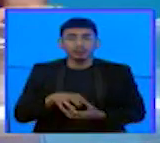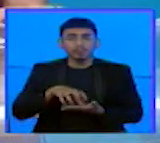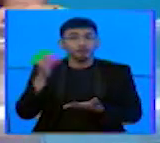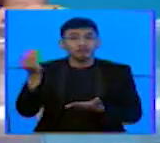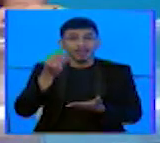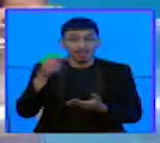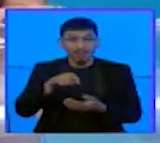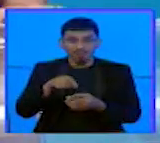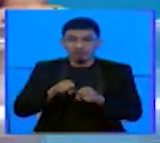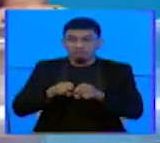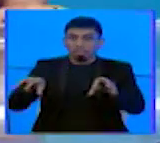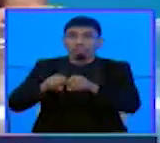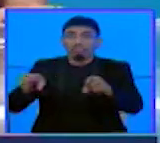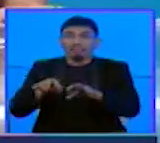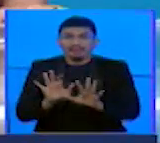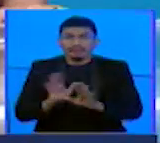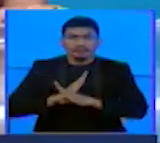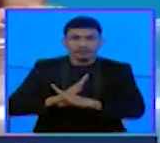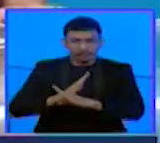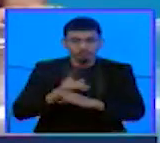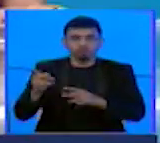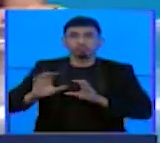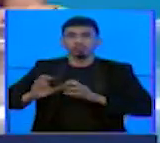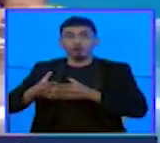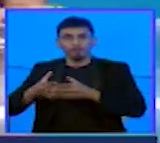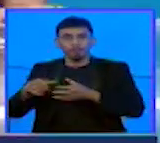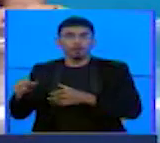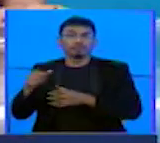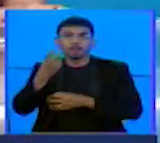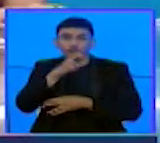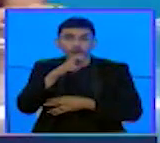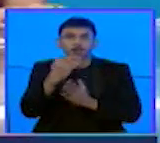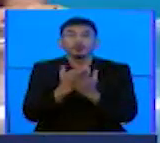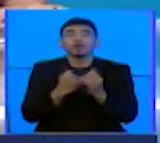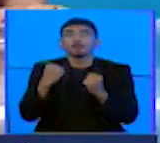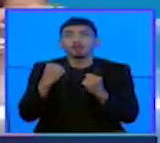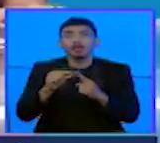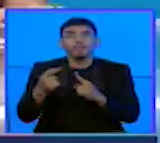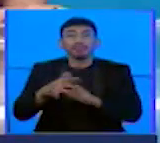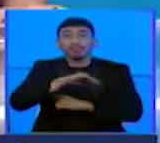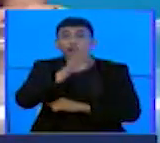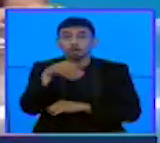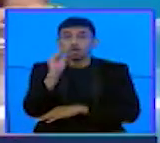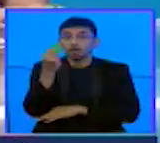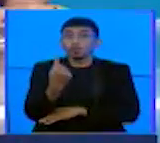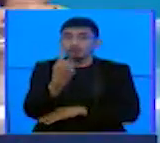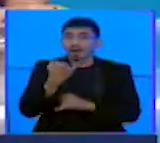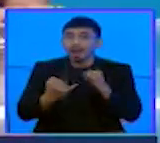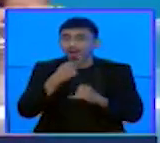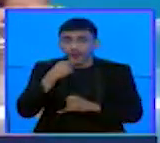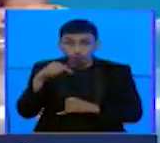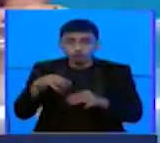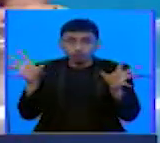Pemirsa, untuk mencegah klaster baru dari objek wisata, aparat gabungan menggelar razia protokol kesehatan di kawasan Pantai Ancol, Jakarta Utara. Pada